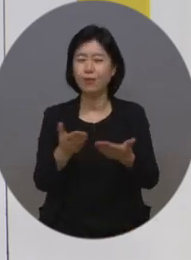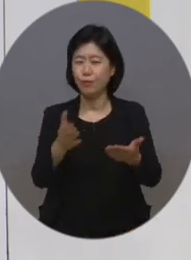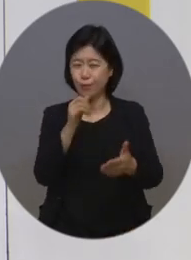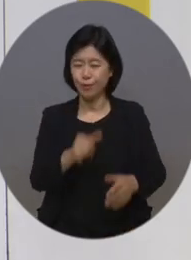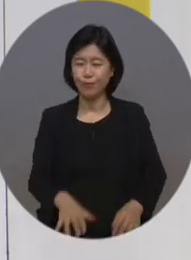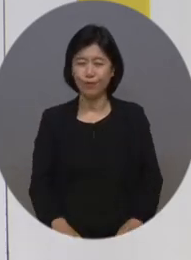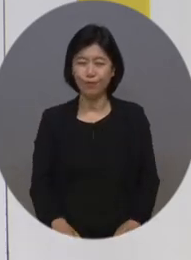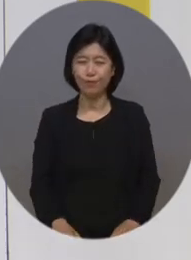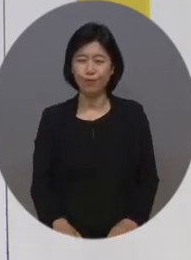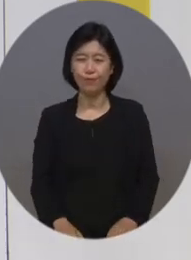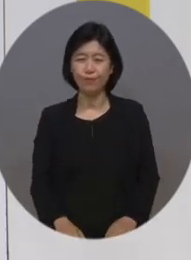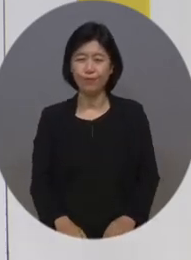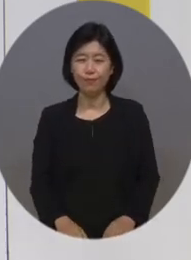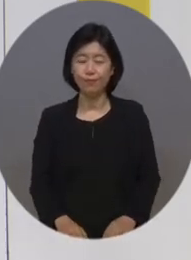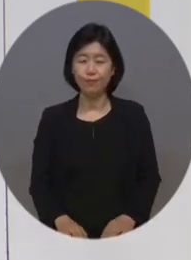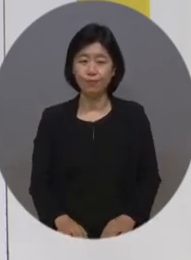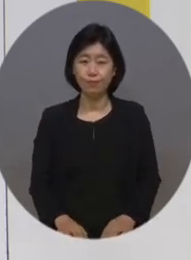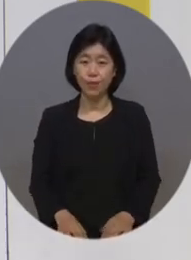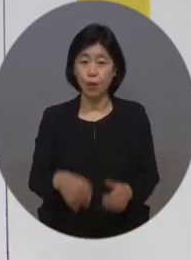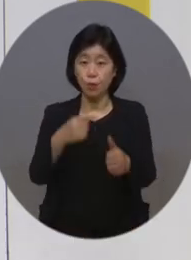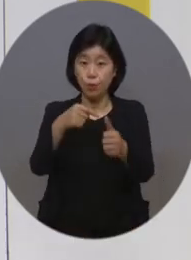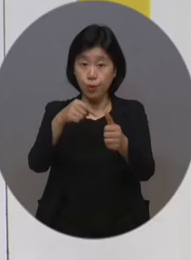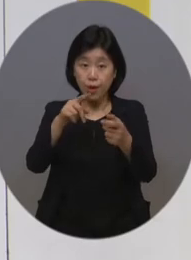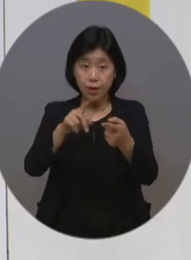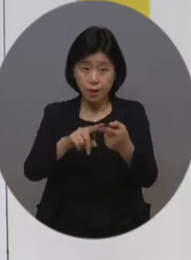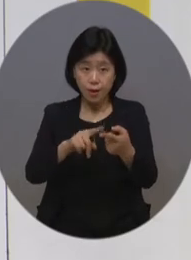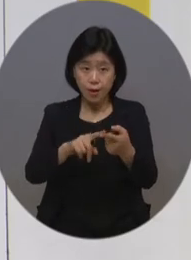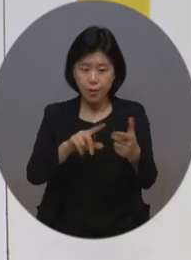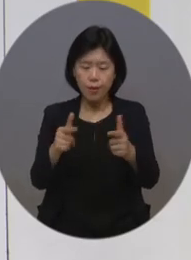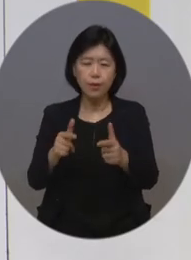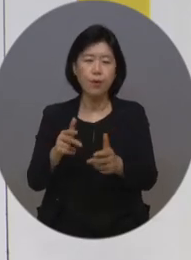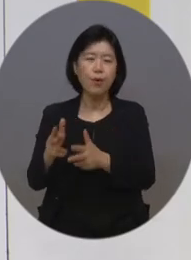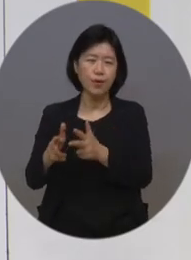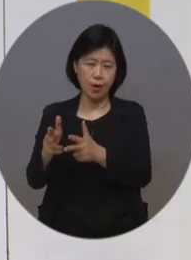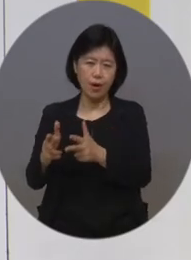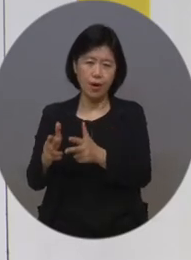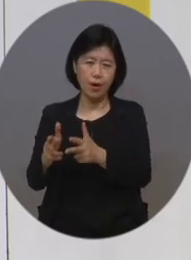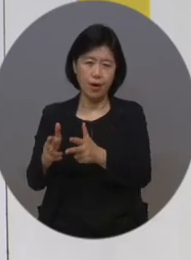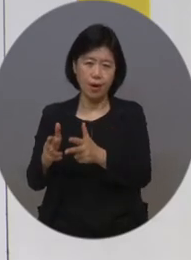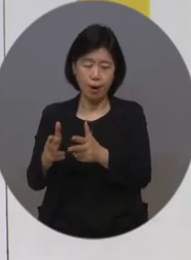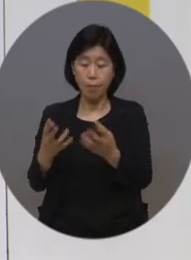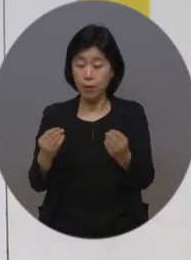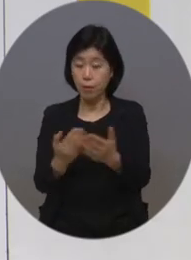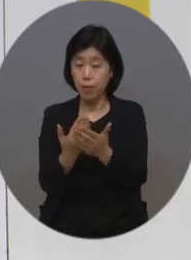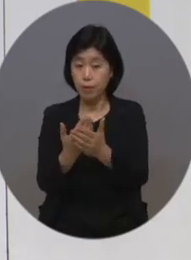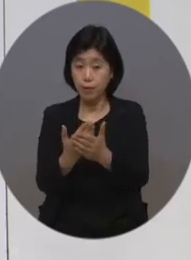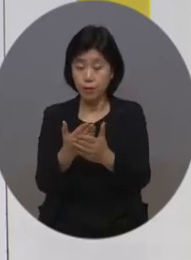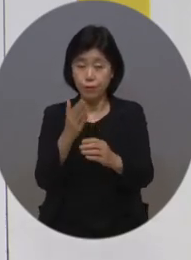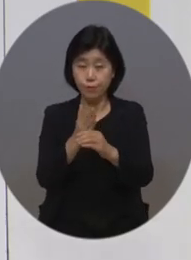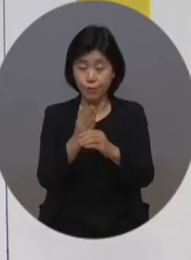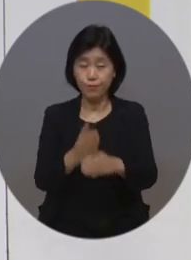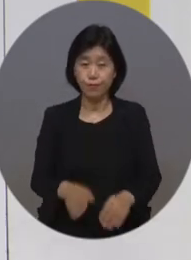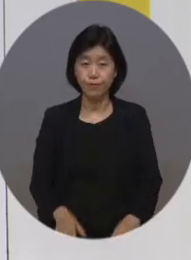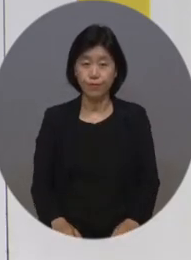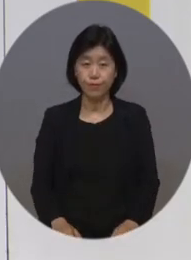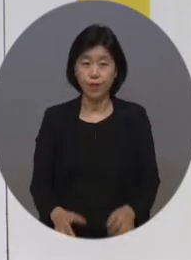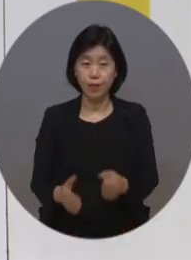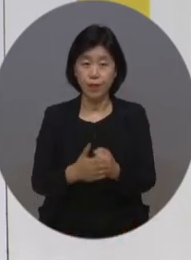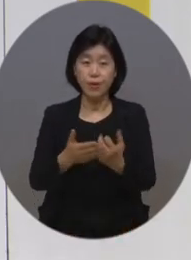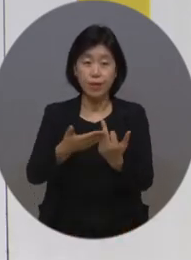좋겠어요 예 말씀하세요 옆에 대한 왔더니 스타트업들의 내의 벤츠 기업들이 이런걸 많이 개발하고 있어 그래서 제주도도